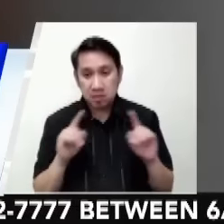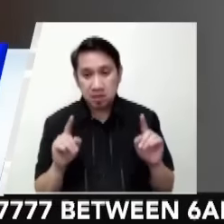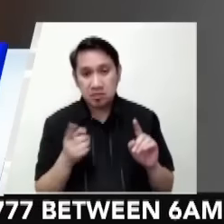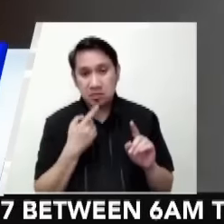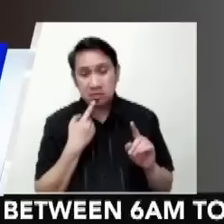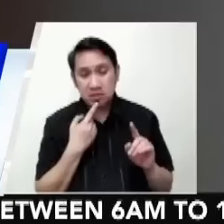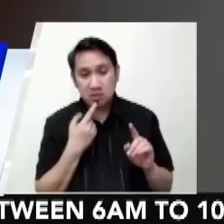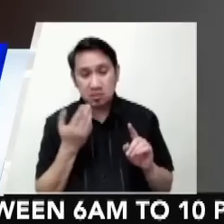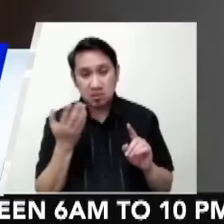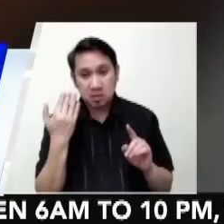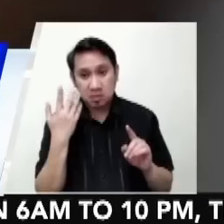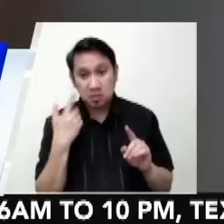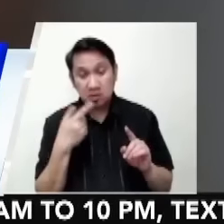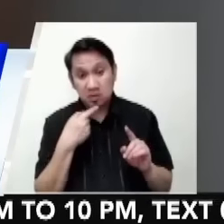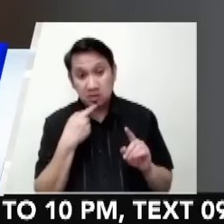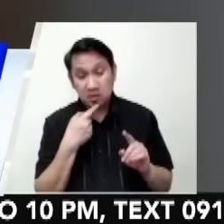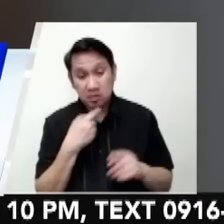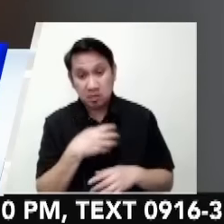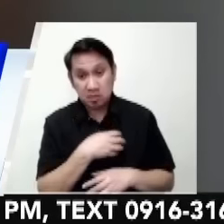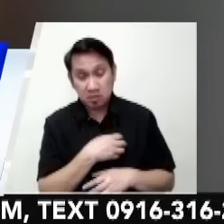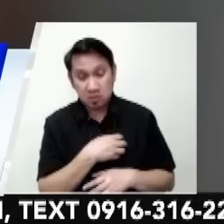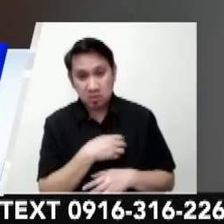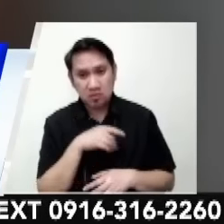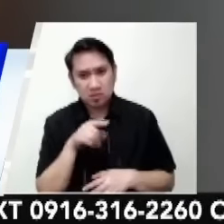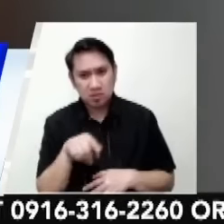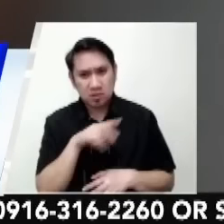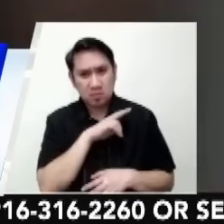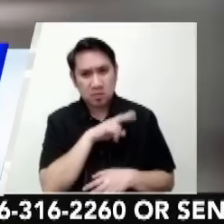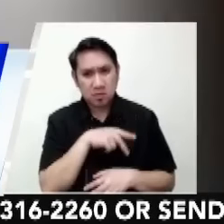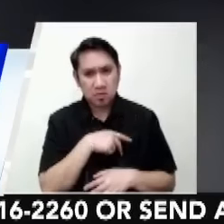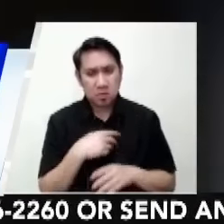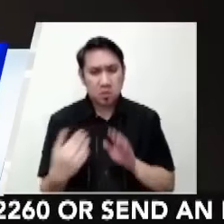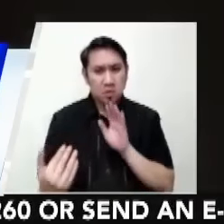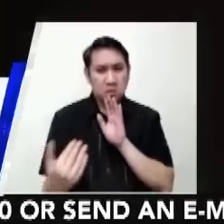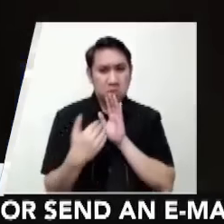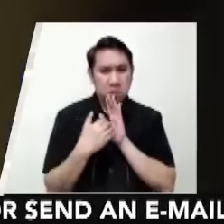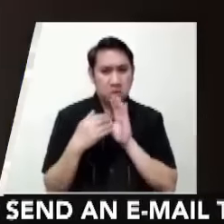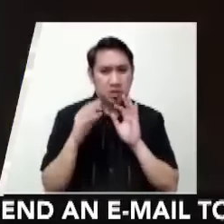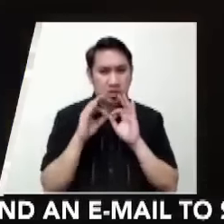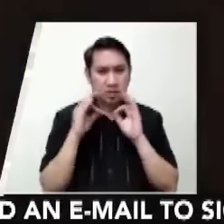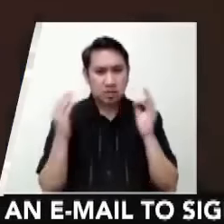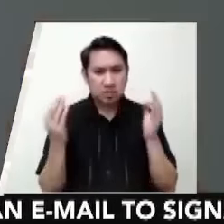sa mga pulis na pinepersonal lang siya ng pamilya ng biktima.